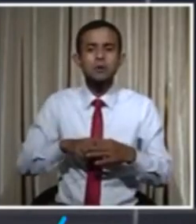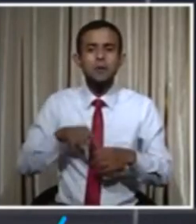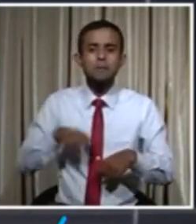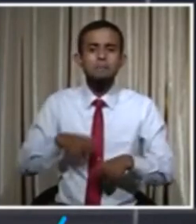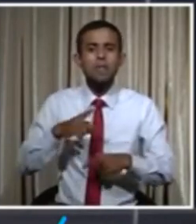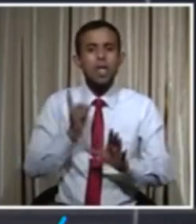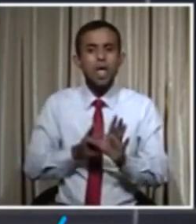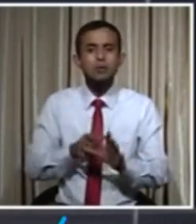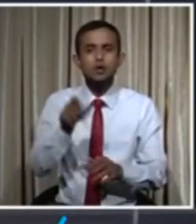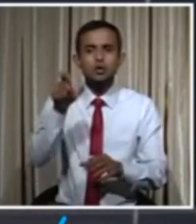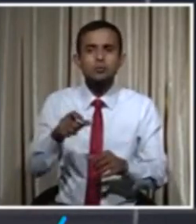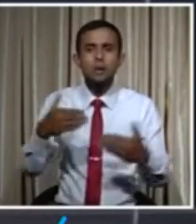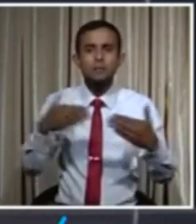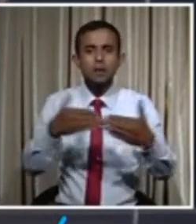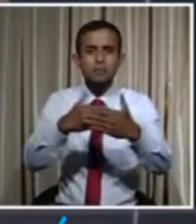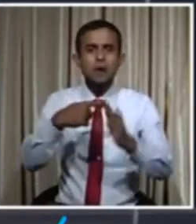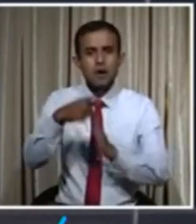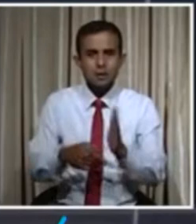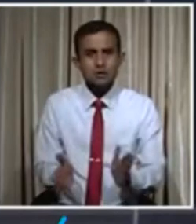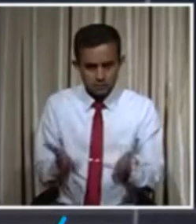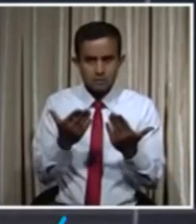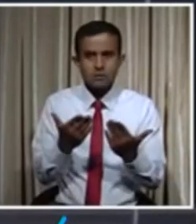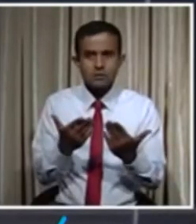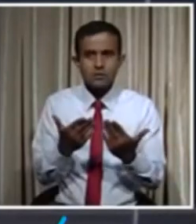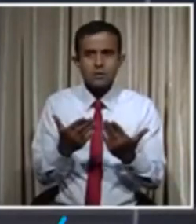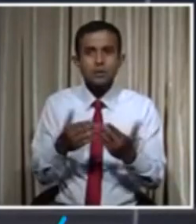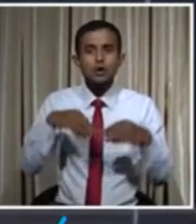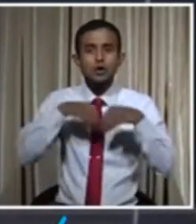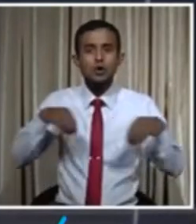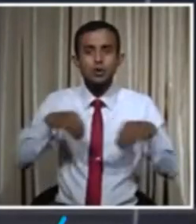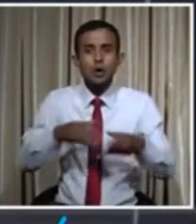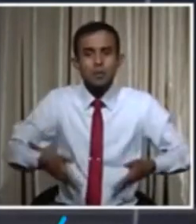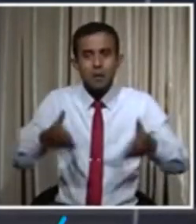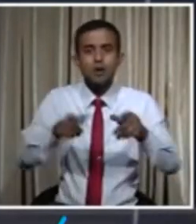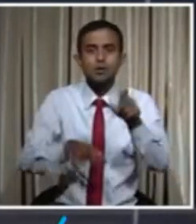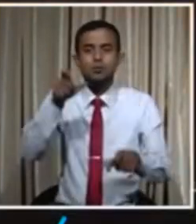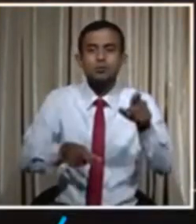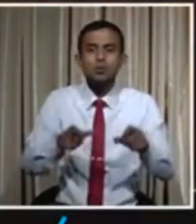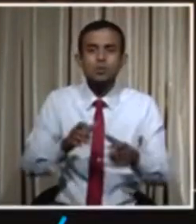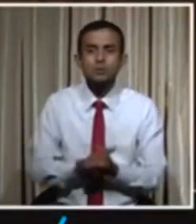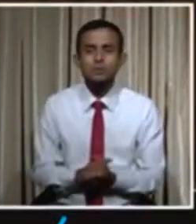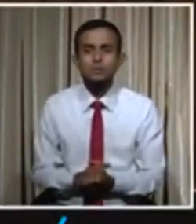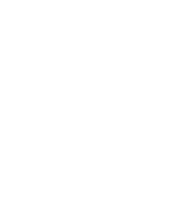විදිහට හැමදාම ඔබතුමාලා බැරියර් දාගෙන රට කරන්න හදන්නේ. මොකද ගොවියා පාරේ පාරිභෝගිකයා මහා